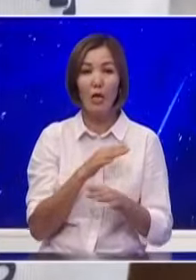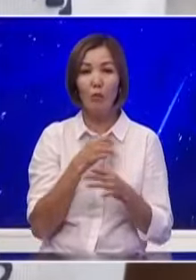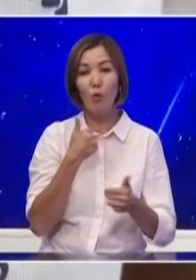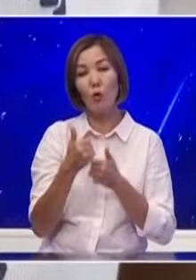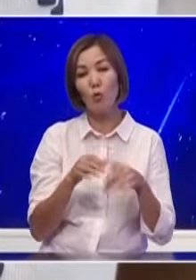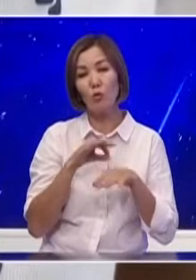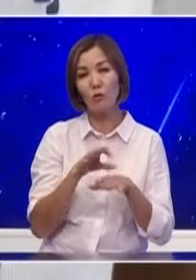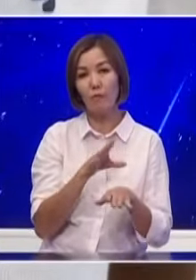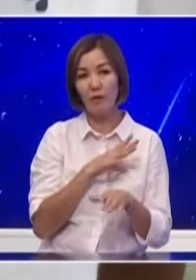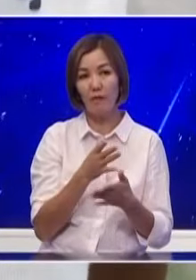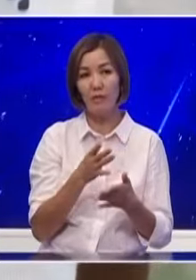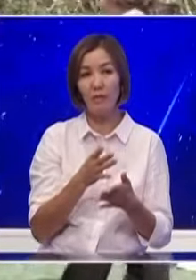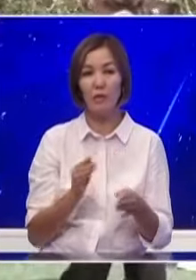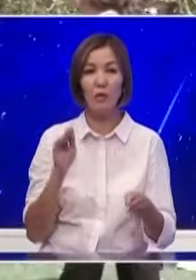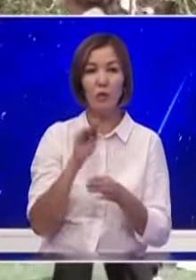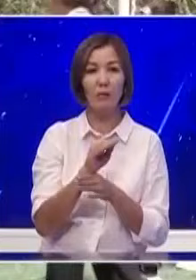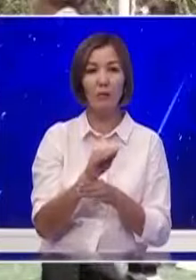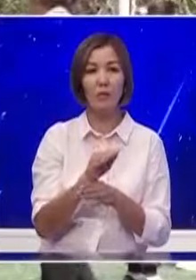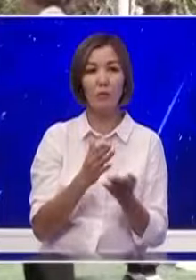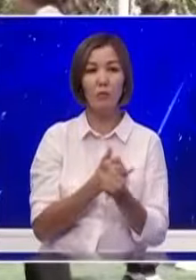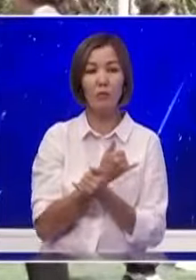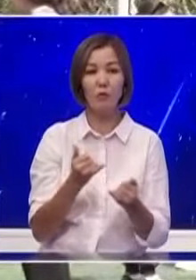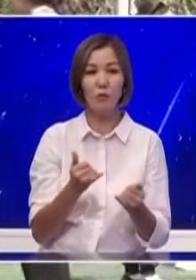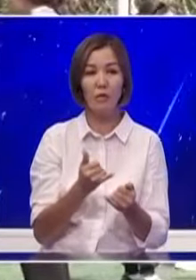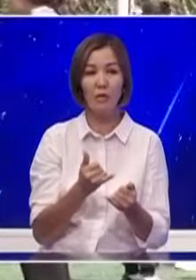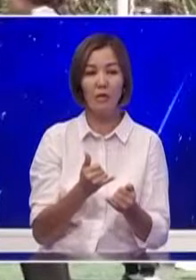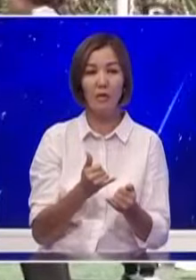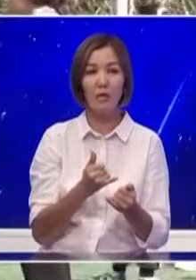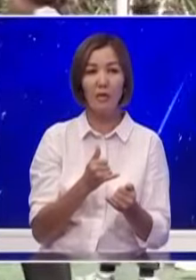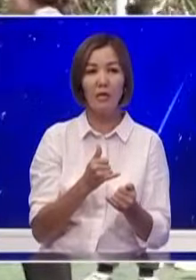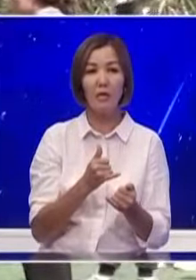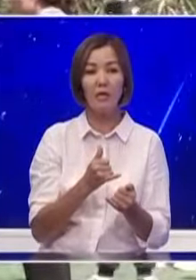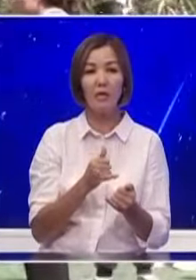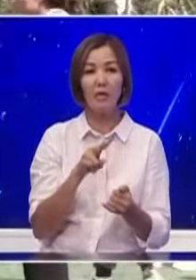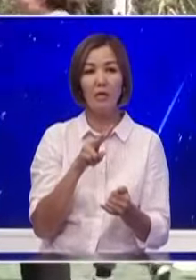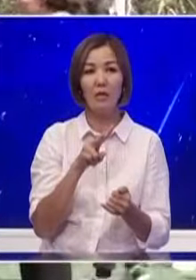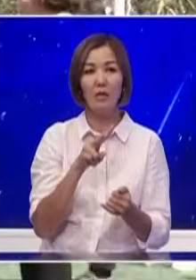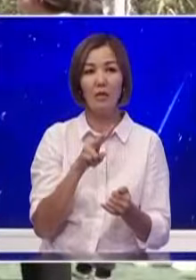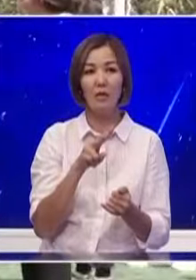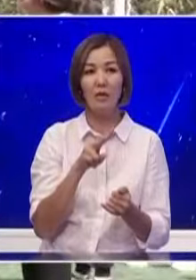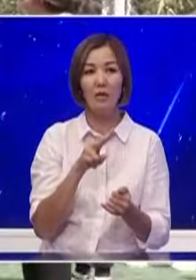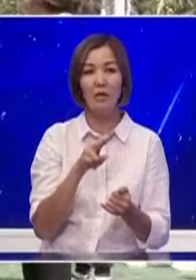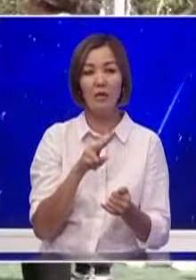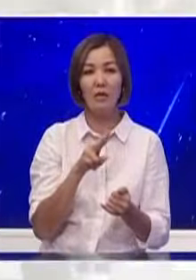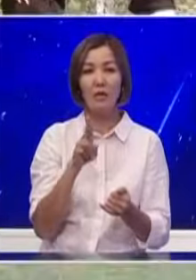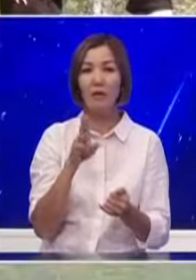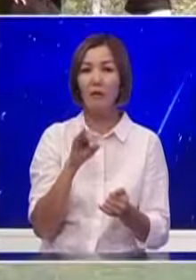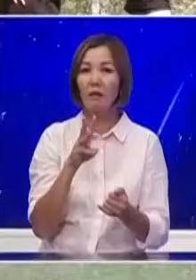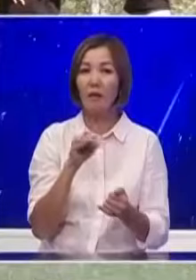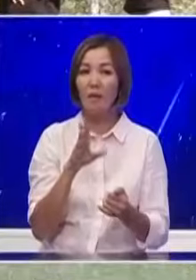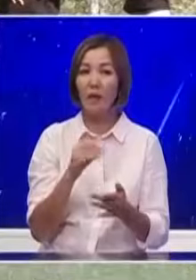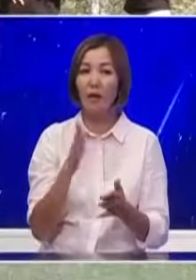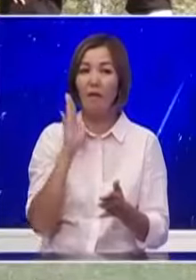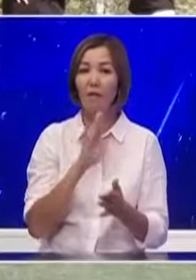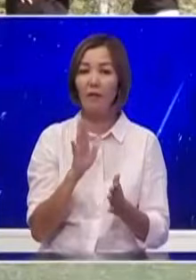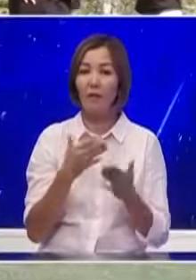конкурсов есть. Еще есть дополнительные услуги. Тут дрифткар, а потом катамаран есть.